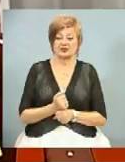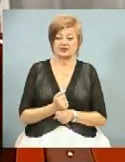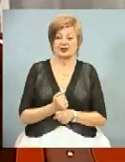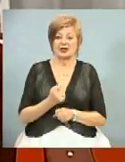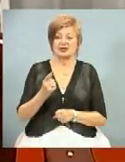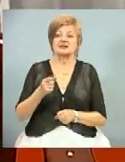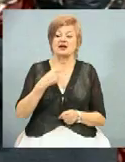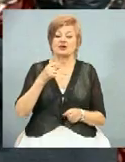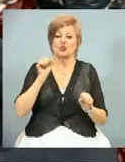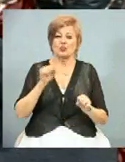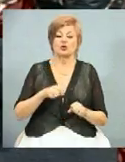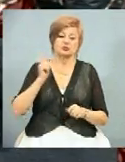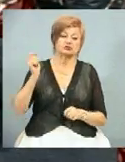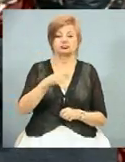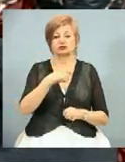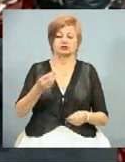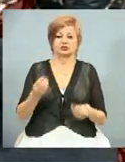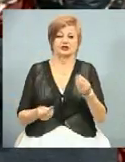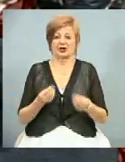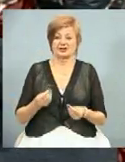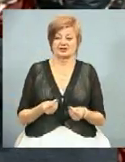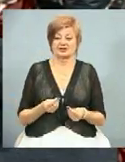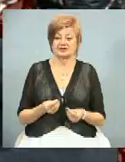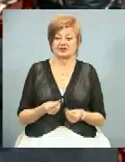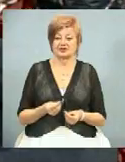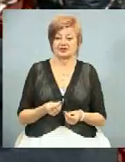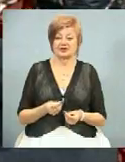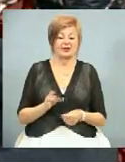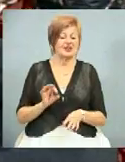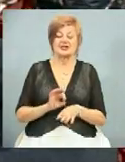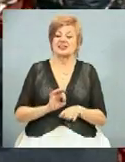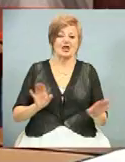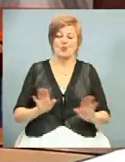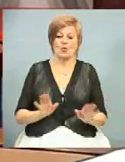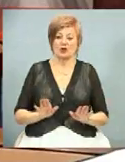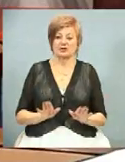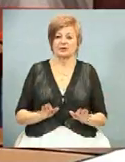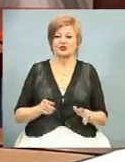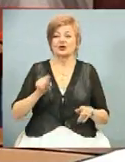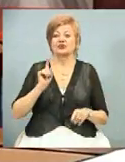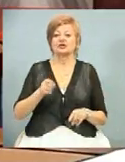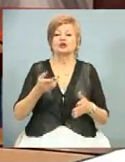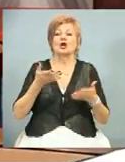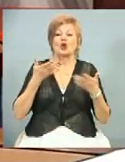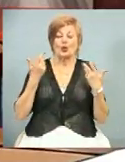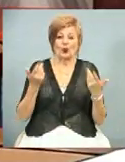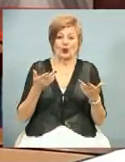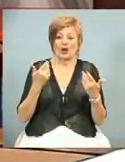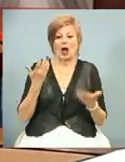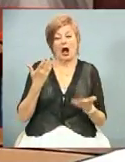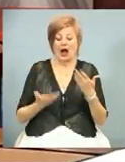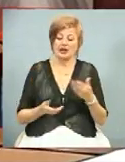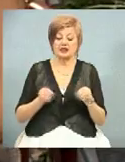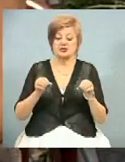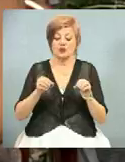Якщо ти говориш, що ними можна битися, це боляче? Битися кульками. Ні. Чому це не боляче? Ну, що якщо туди засипати пісок,